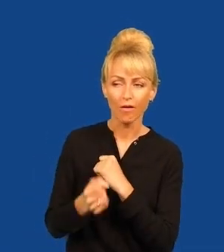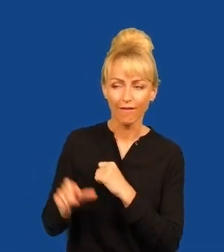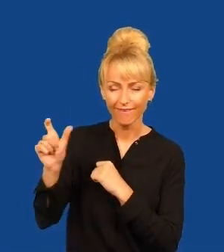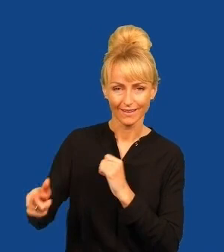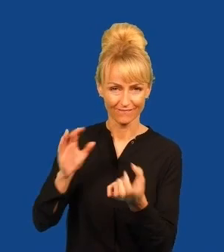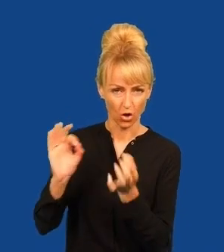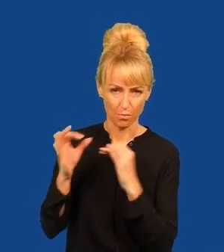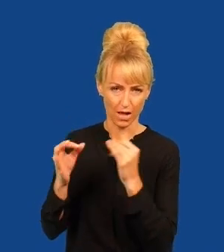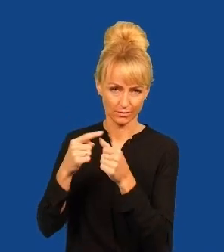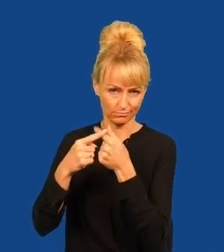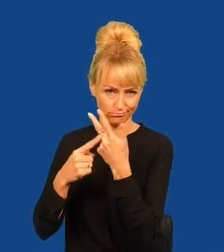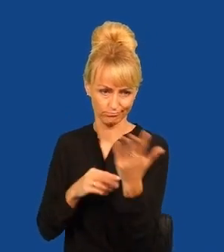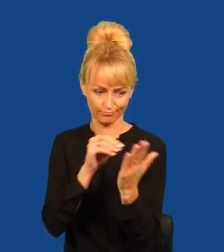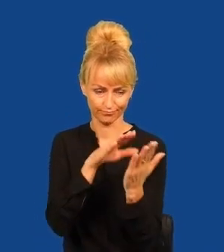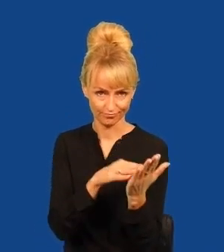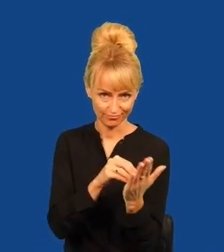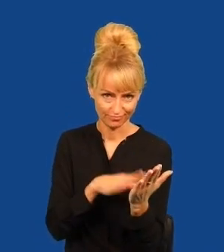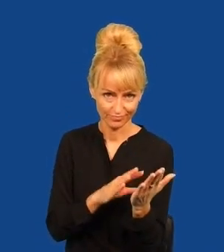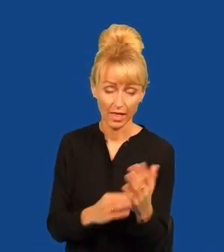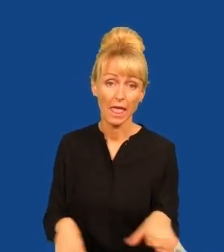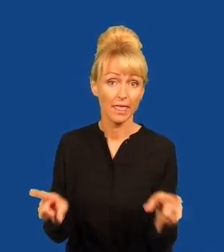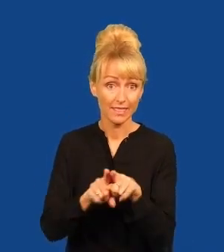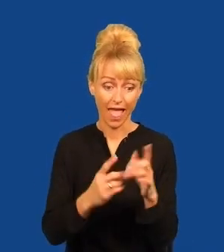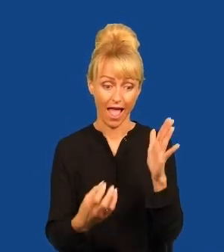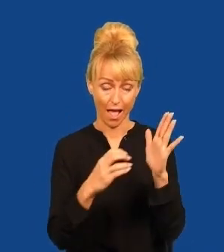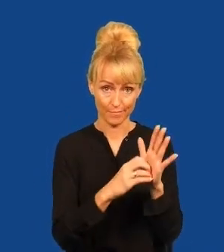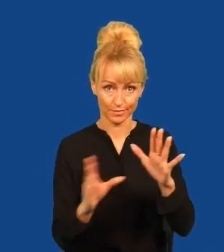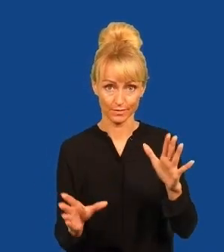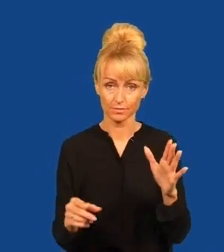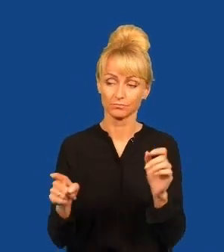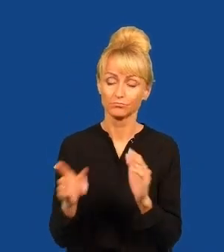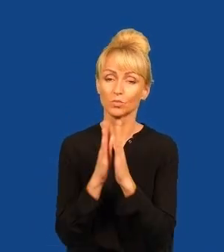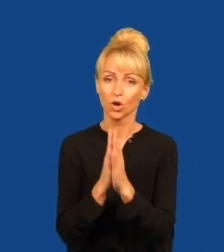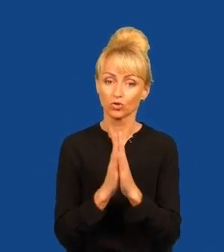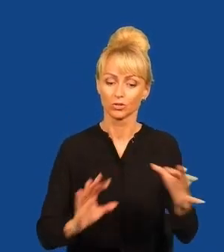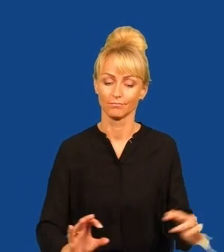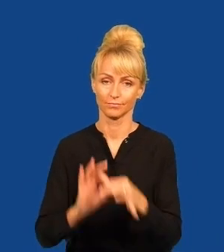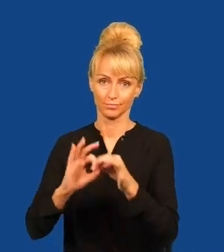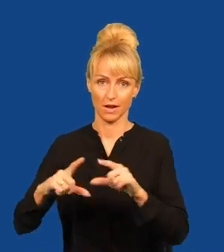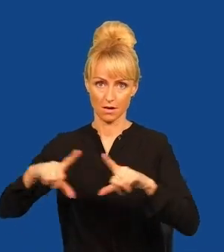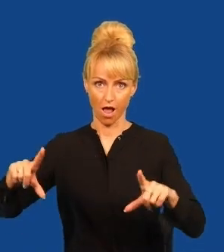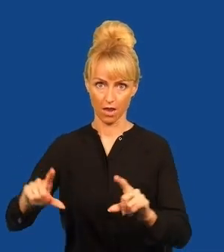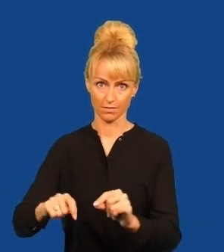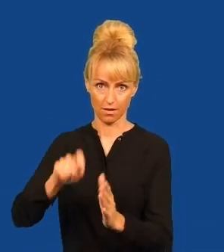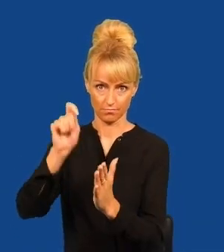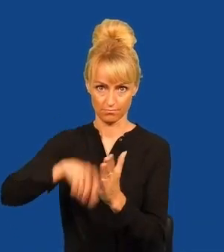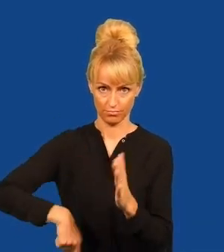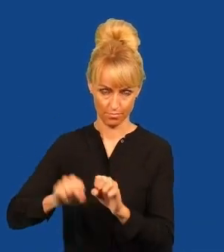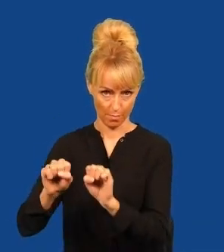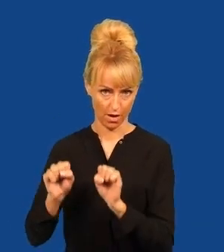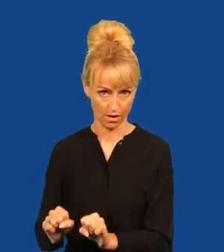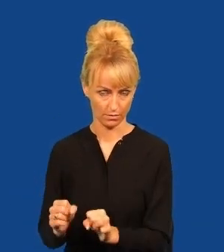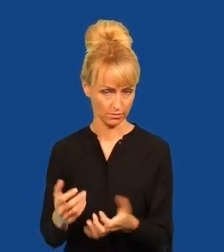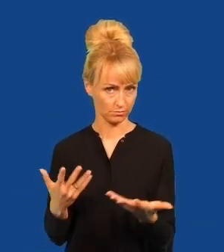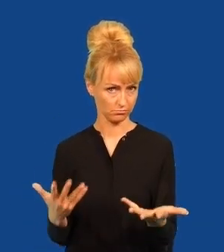do APEK i od razu jest prośba o podpięcie karty na przykład. To jest współczynnik odrzuceń. Chcemy już tutaj na samym początku.